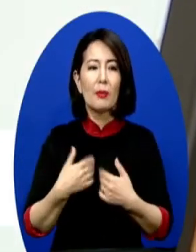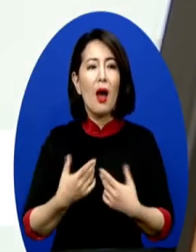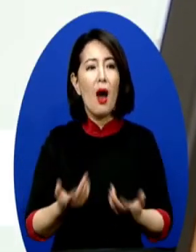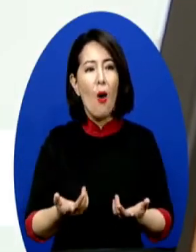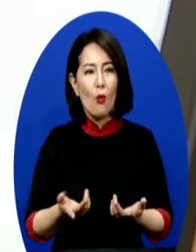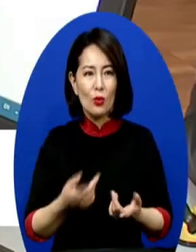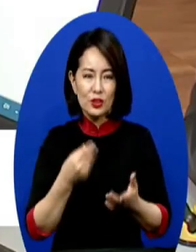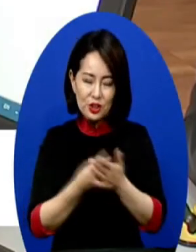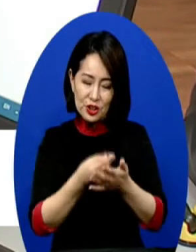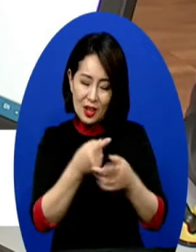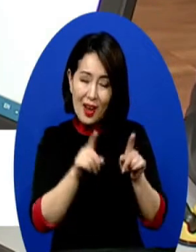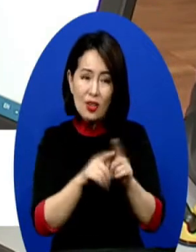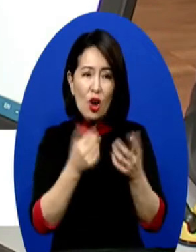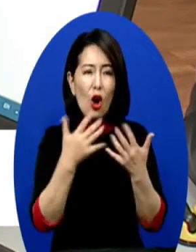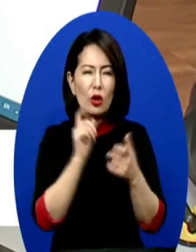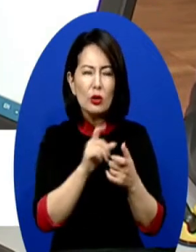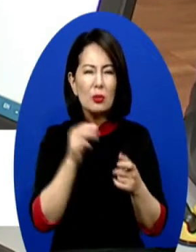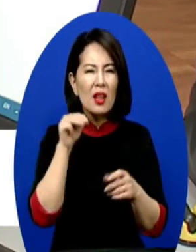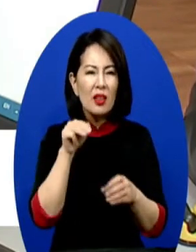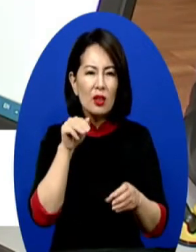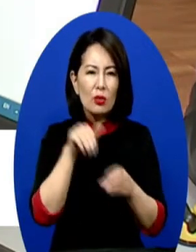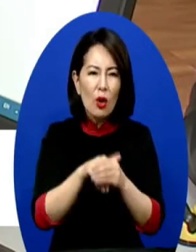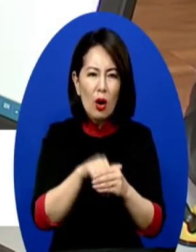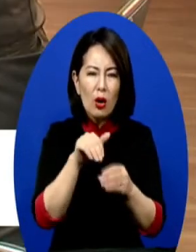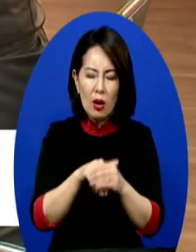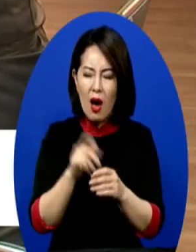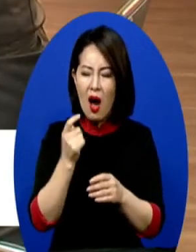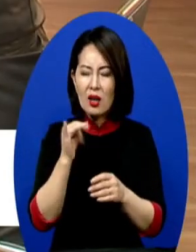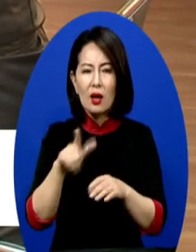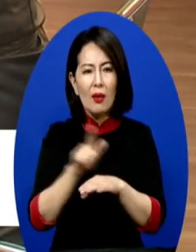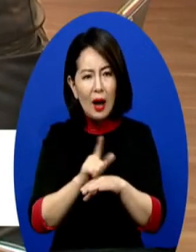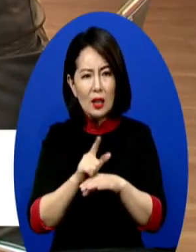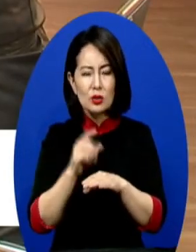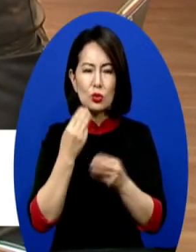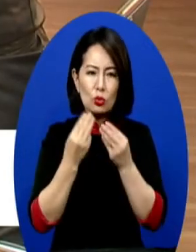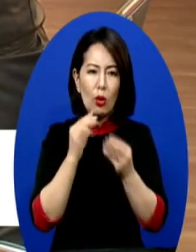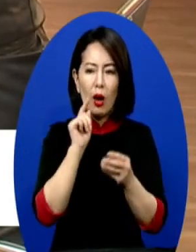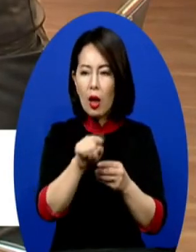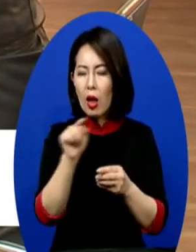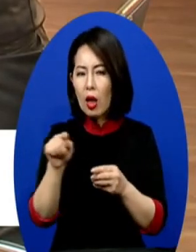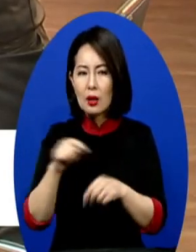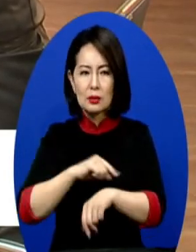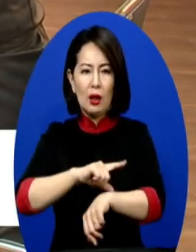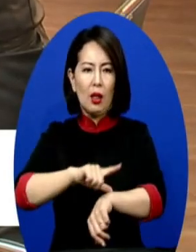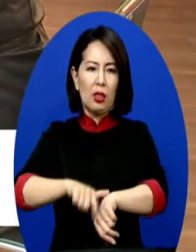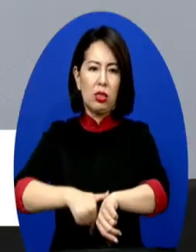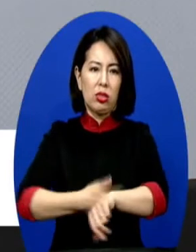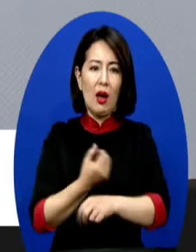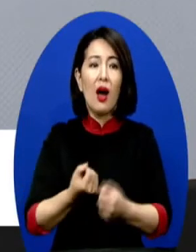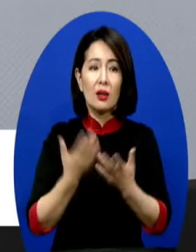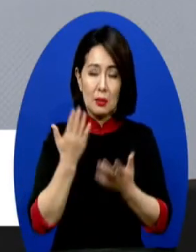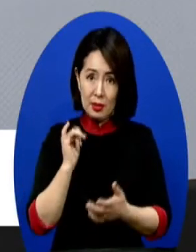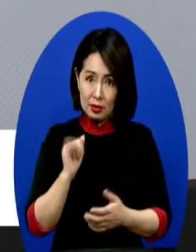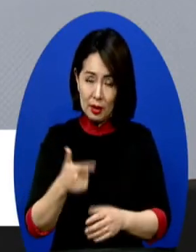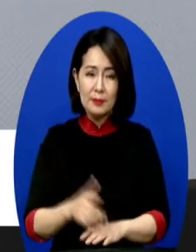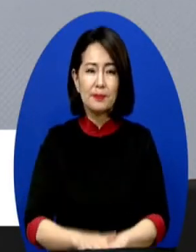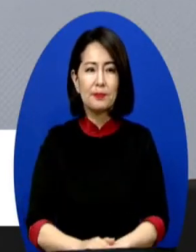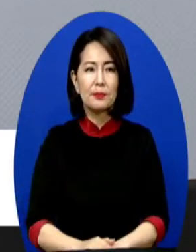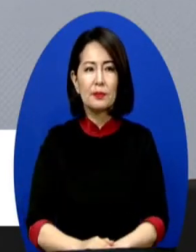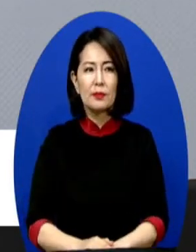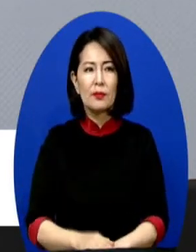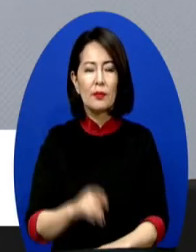Энэ мэт олон хүн тэтгэврээ тогтоохын тулд архивын газар сум дундын шүүхийн хаалгыг татаж цаг хугацаа алддаг байна. Өөрөн бол